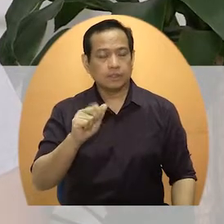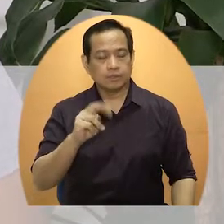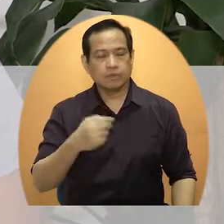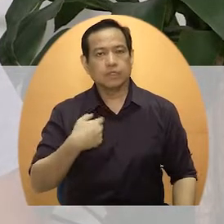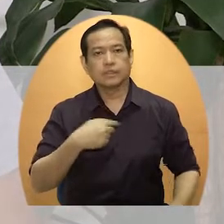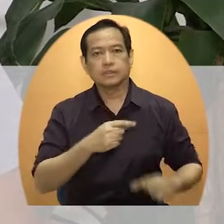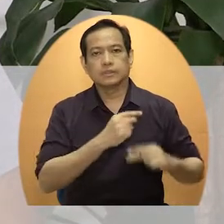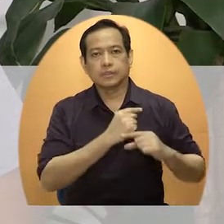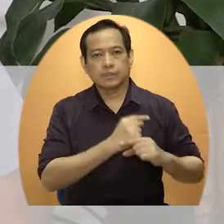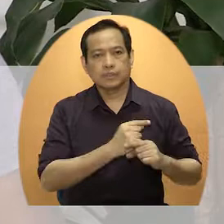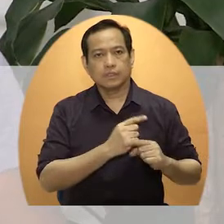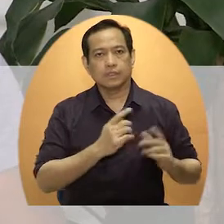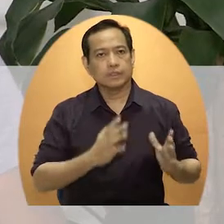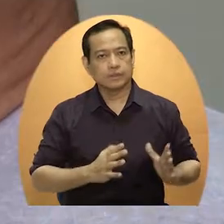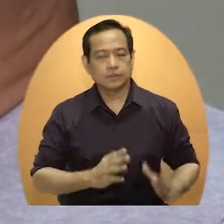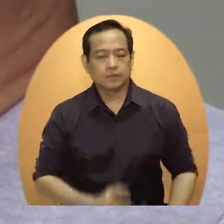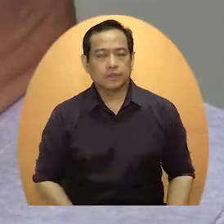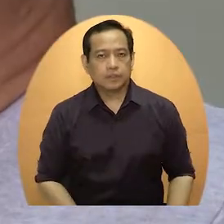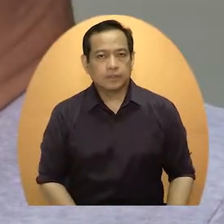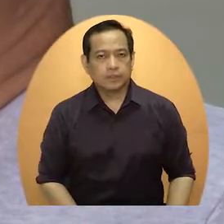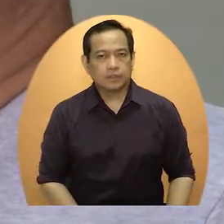veterans man ako security guard.